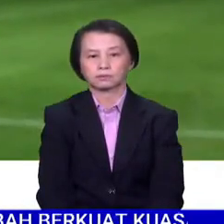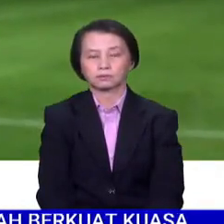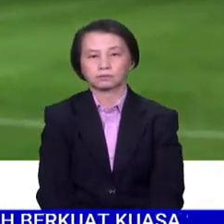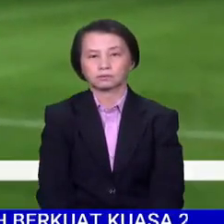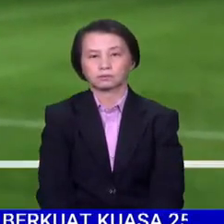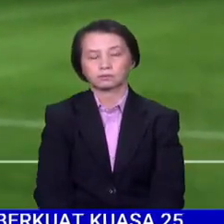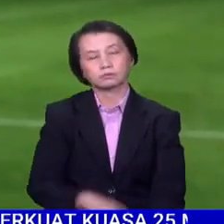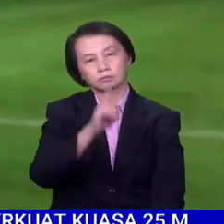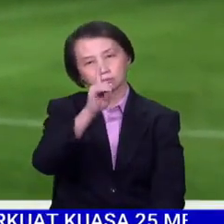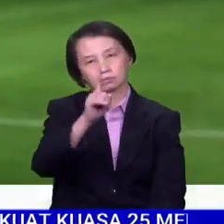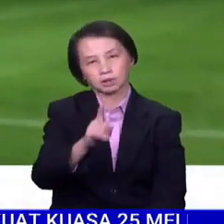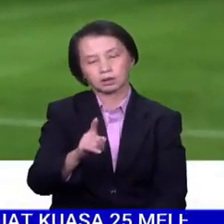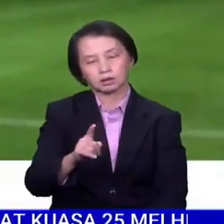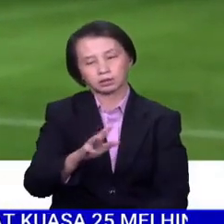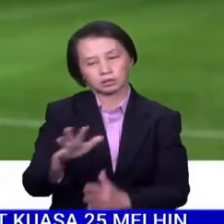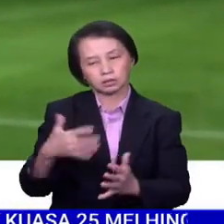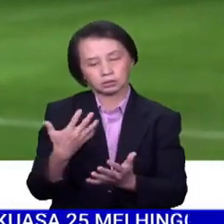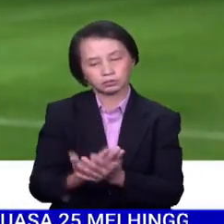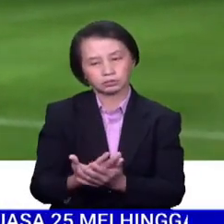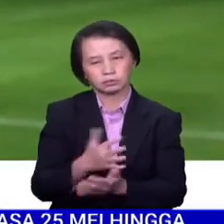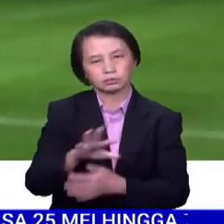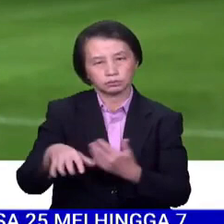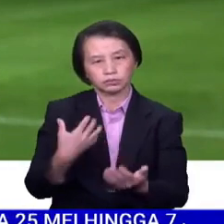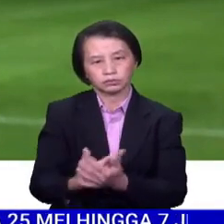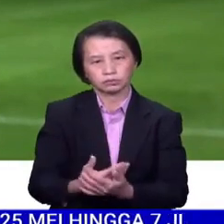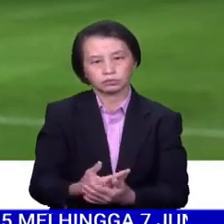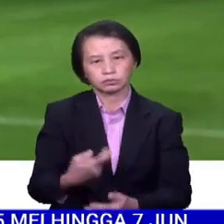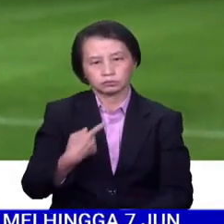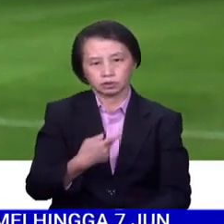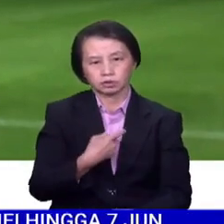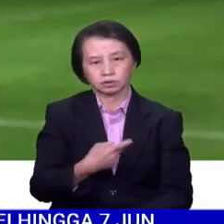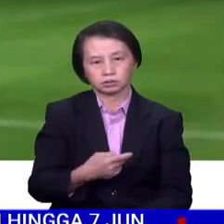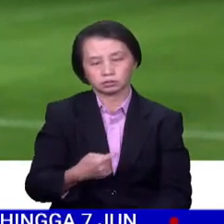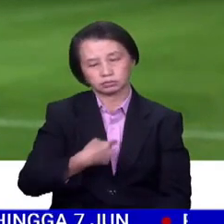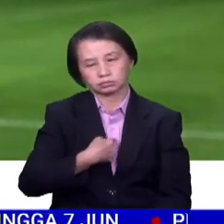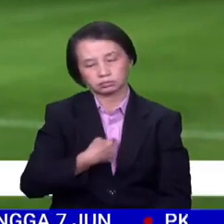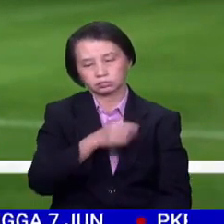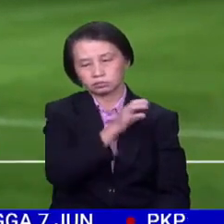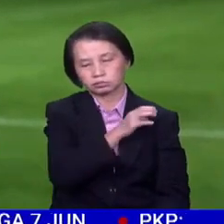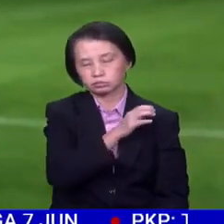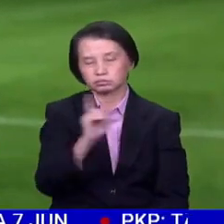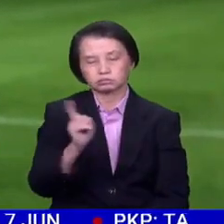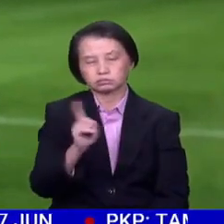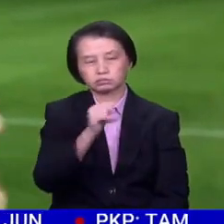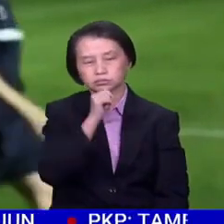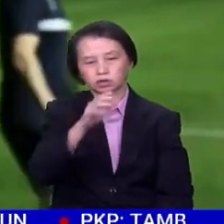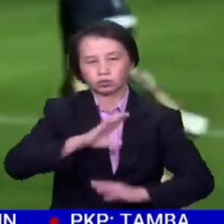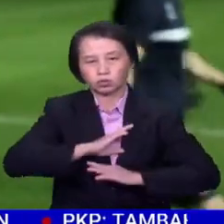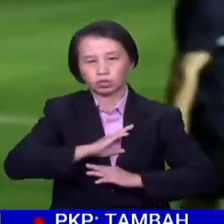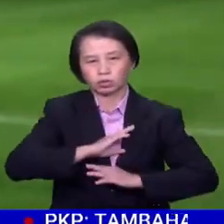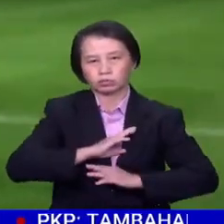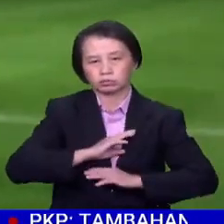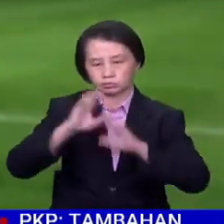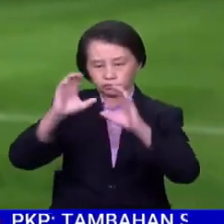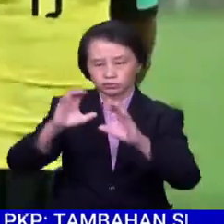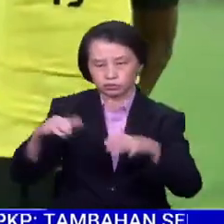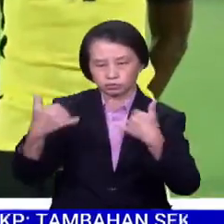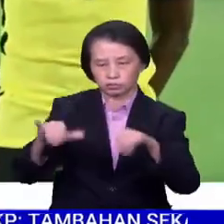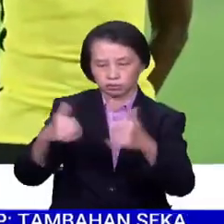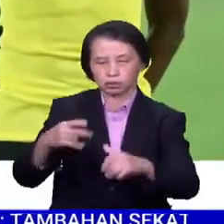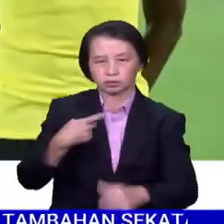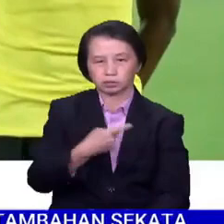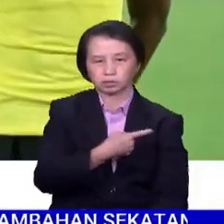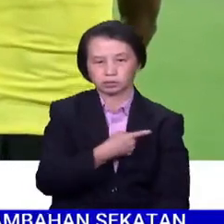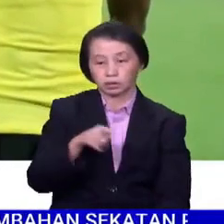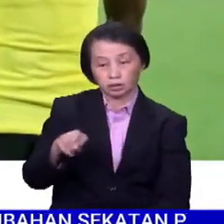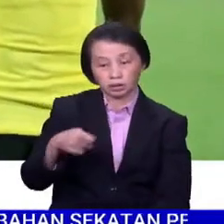Secara keseluruhan, kami Barisan Jurulatih masih lagi tidak berpuas hati dengan cara permainan kita lah. Kita belum